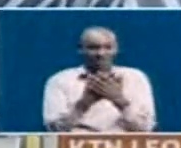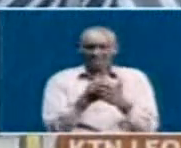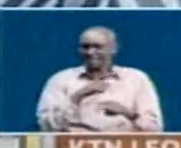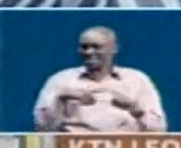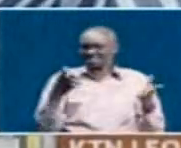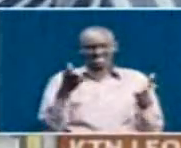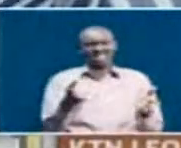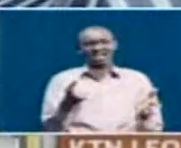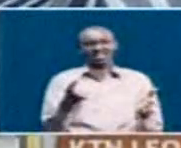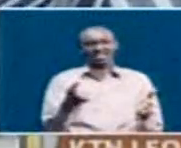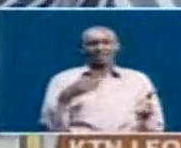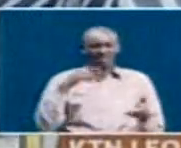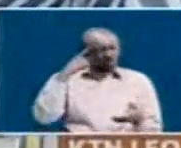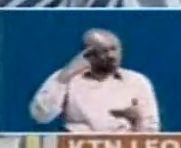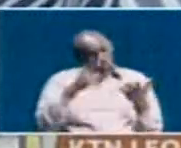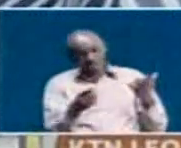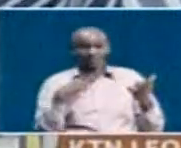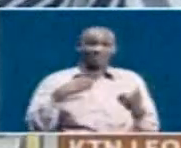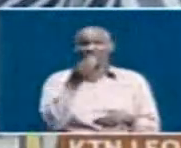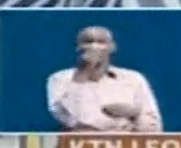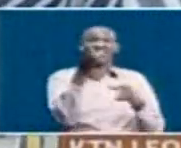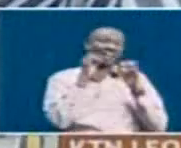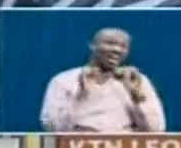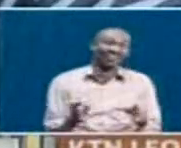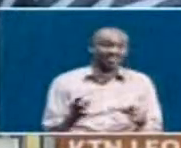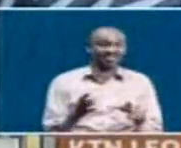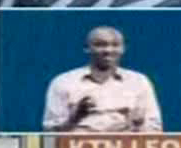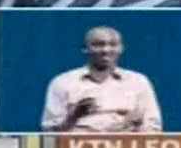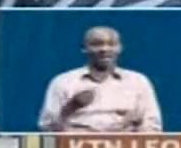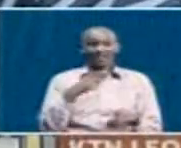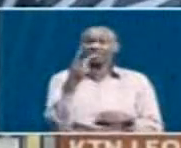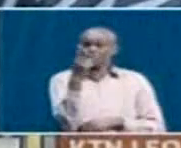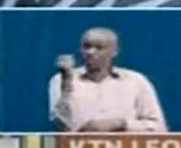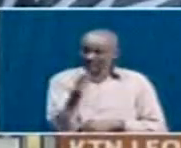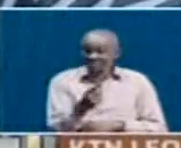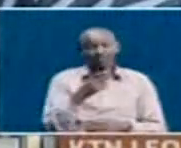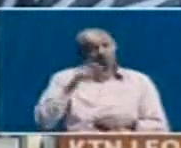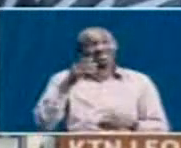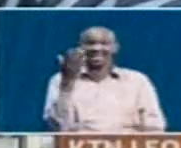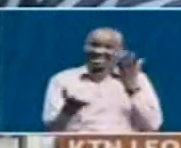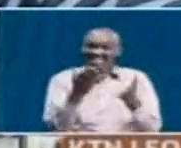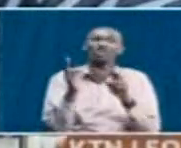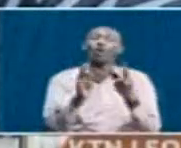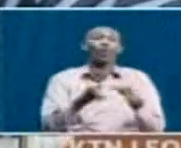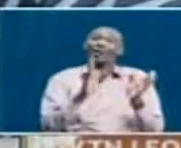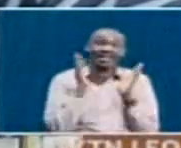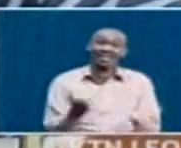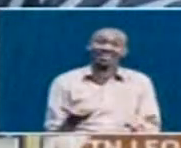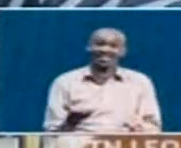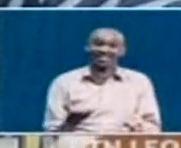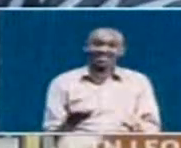nilikuta, kuzini kwa nafikiri hata chakula hauwezi pata. Hiyo miezi mbili nimeenda clinic kama kawaida, kama